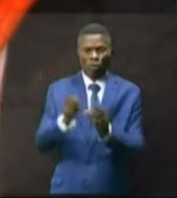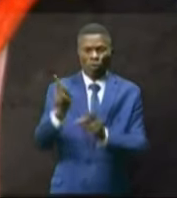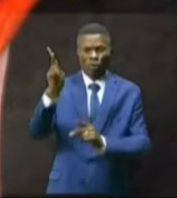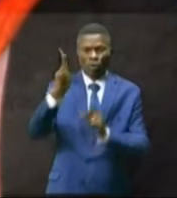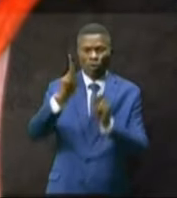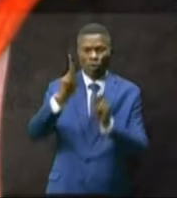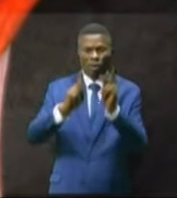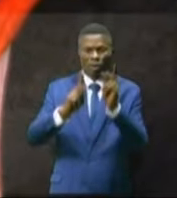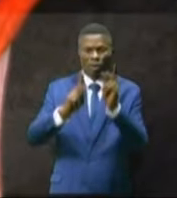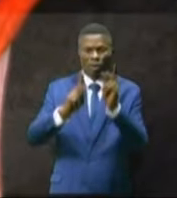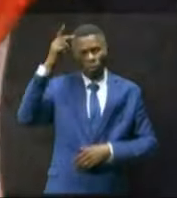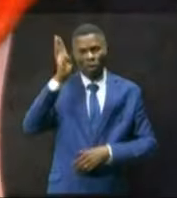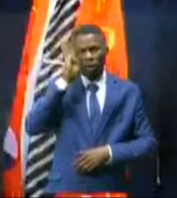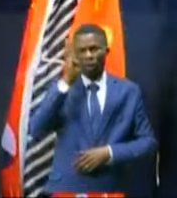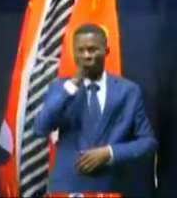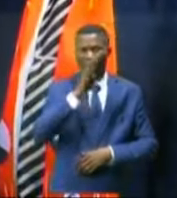son